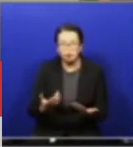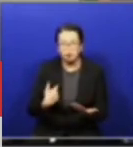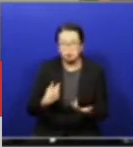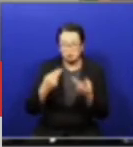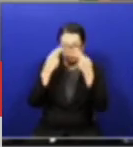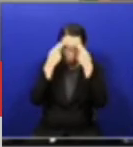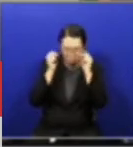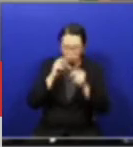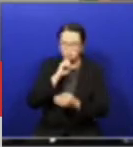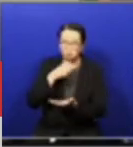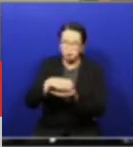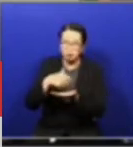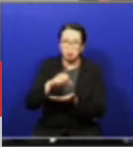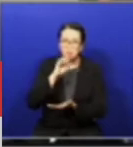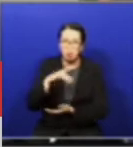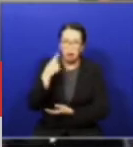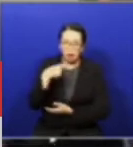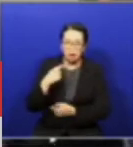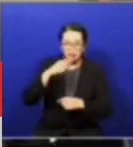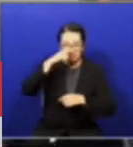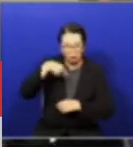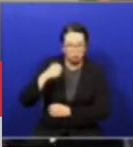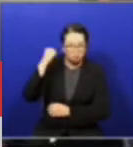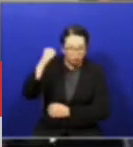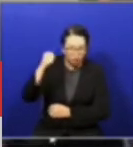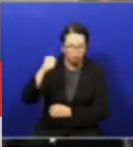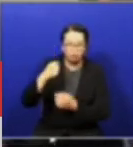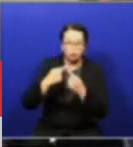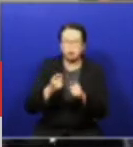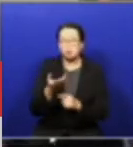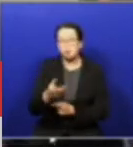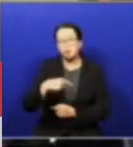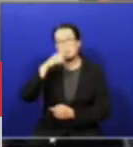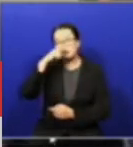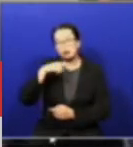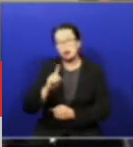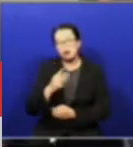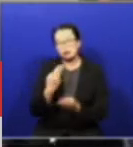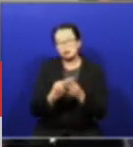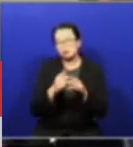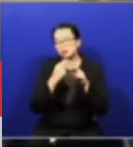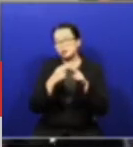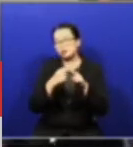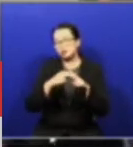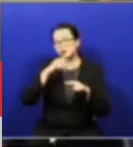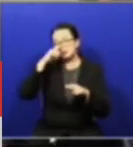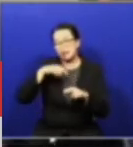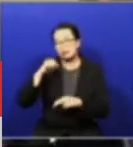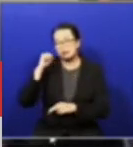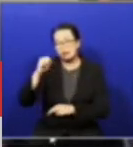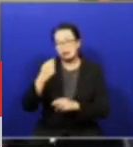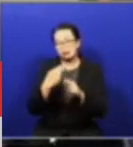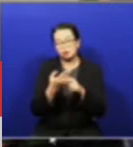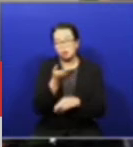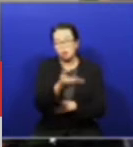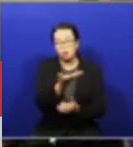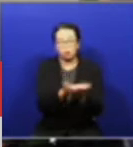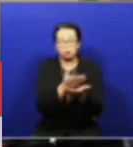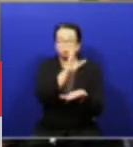นตรีบอกว่าไทยต้องชนะก็ไปขอไทยชนะไงครับท่านประธานครับพอไปขอไทยชนะ